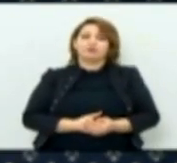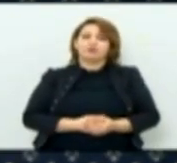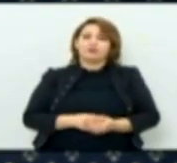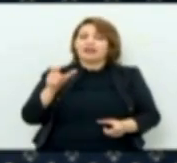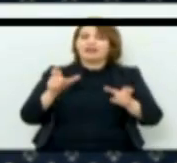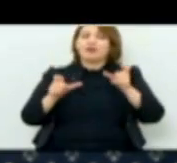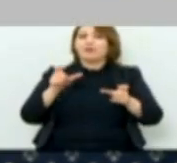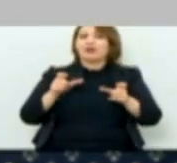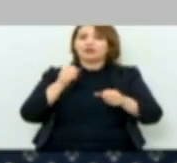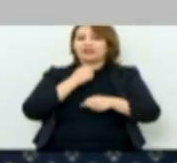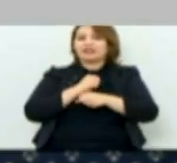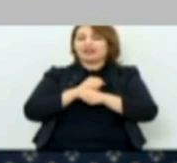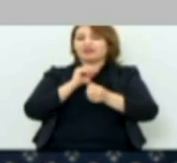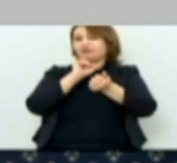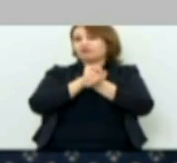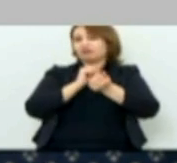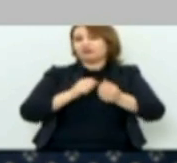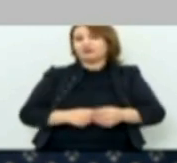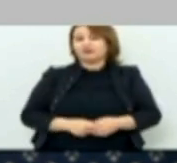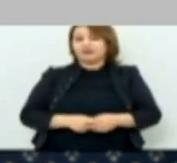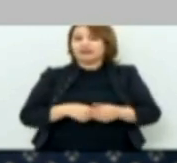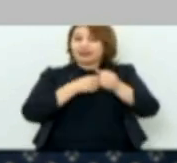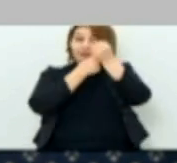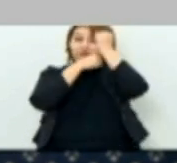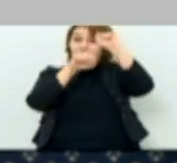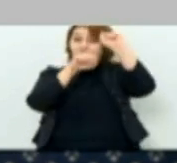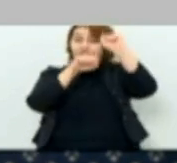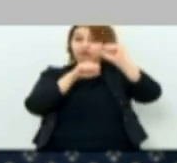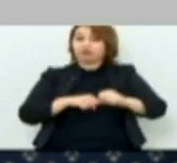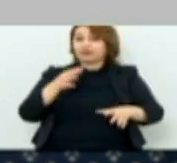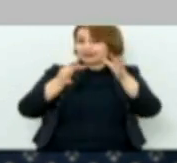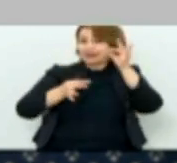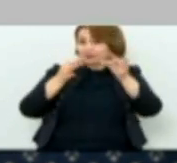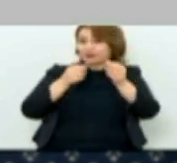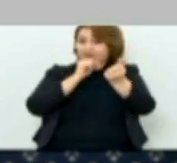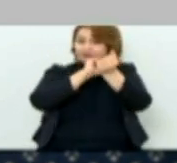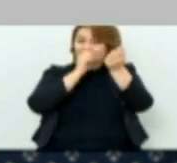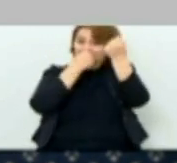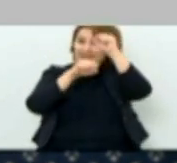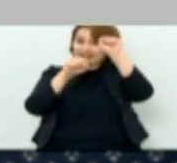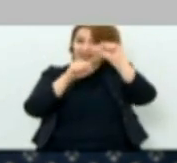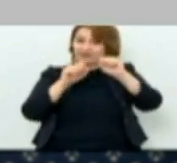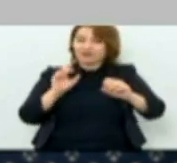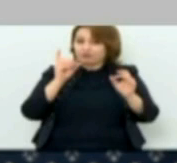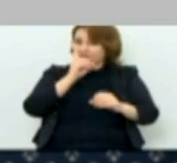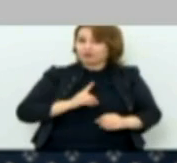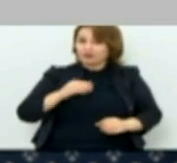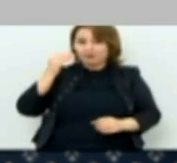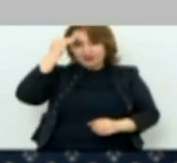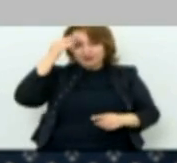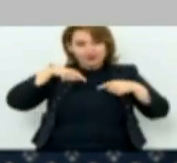للموظفين تاع المحاكم والمجالس لأنهم دارونا إضراب يعني في الحق واحتجاج غير شرعي، مع أنهم يعرفون